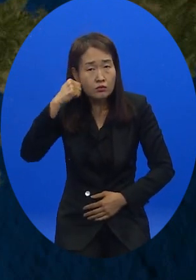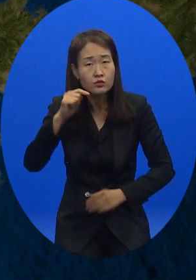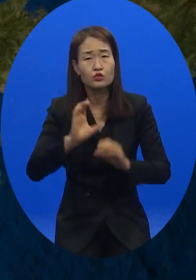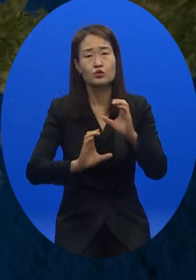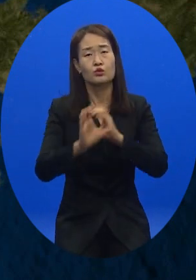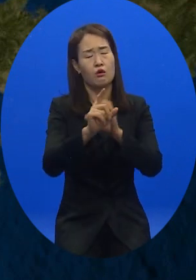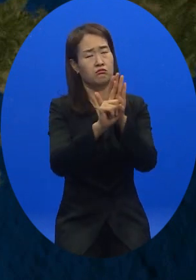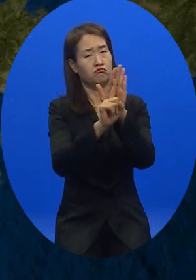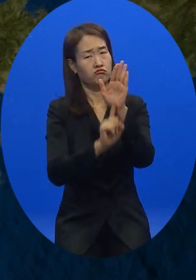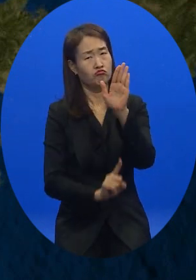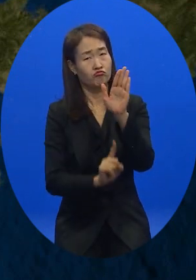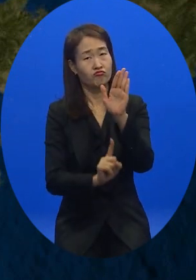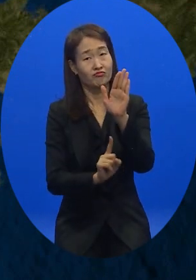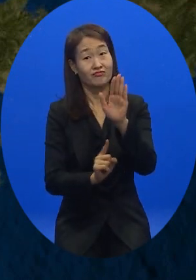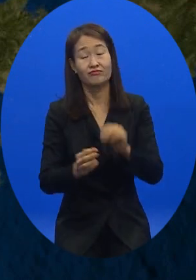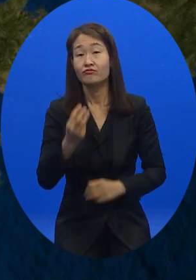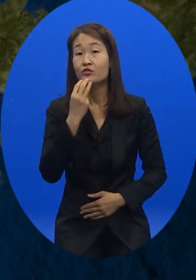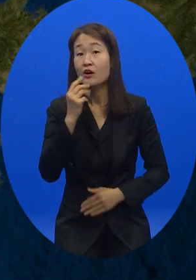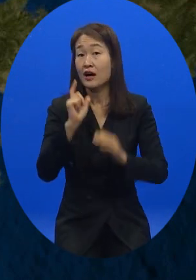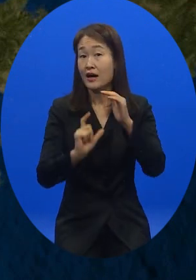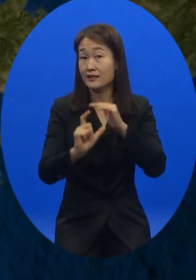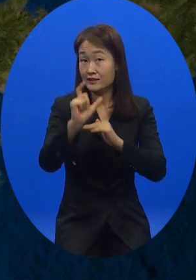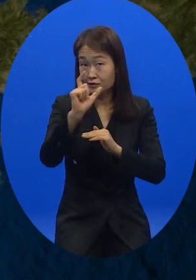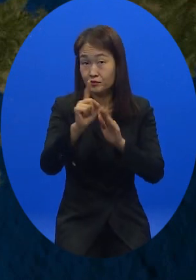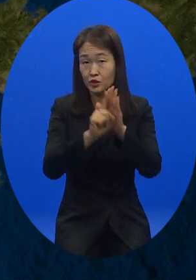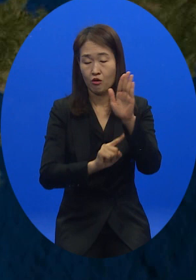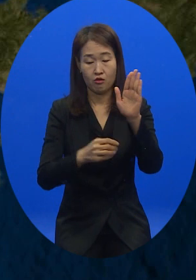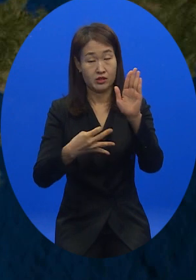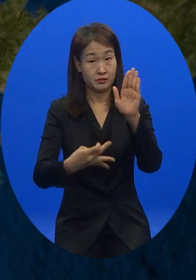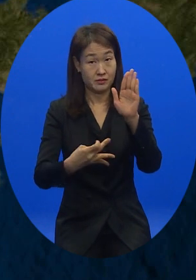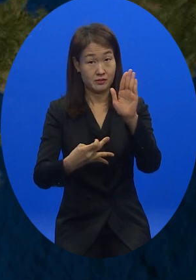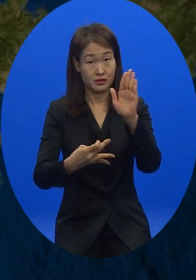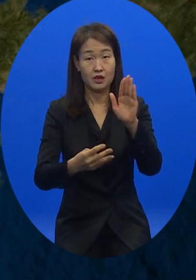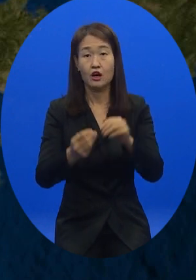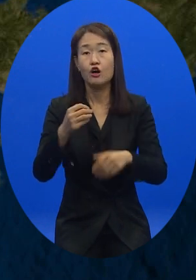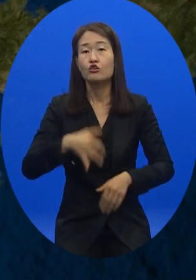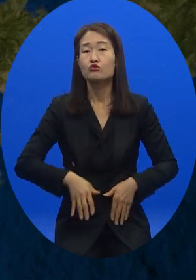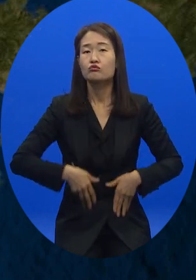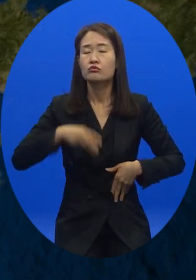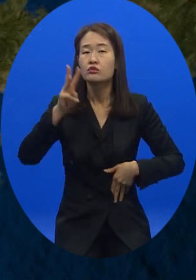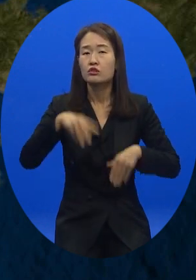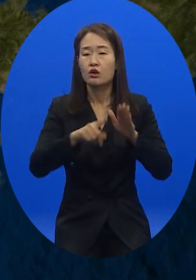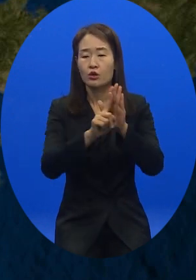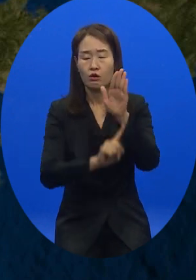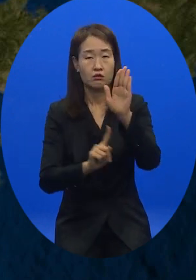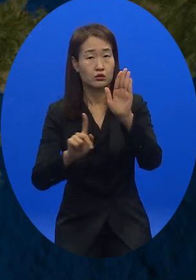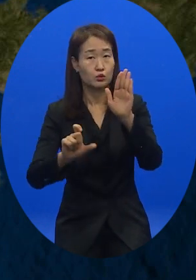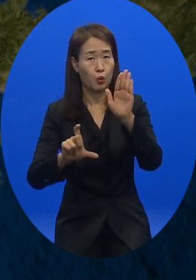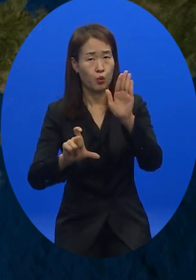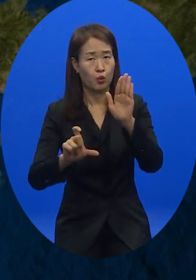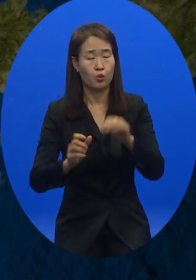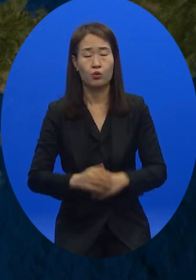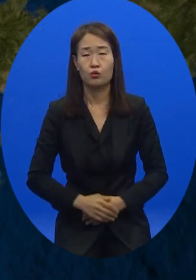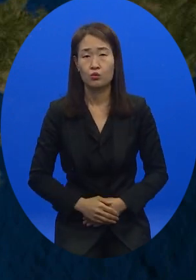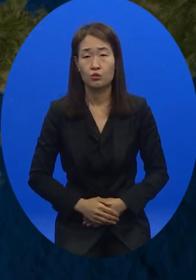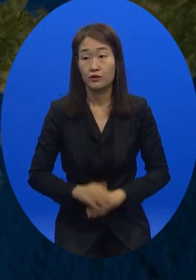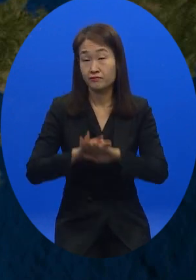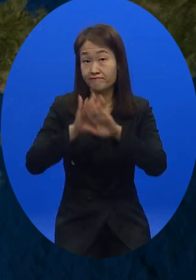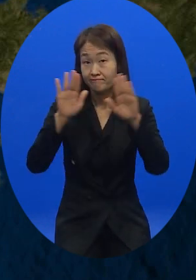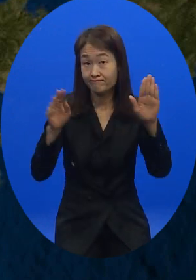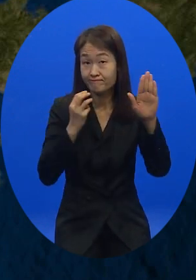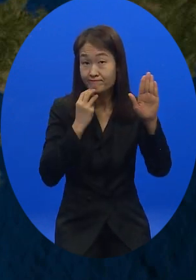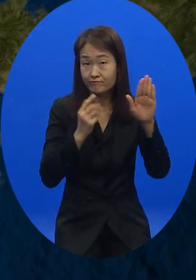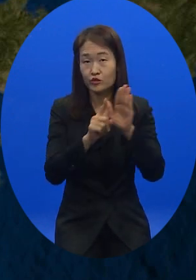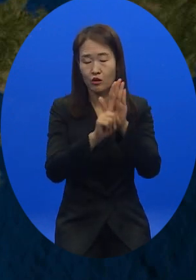더욱 낮아지겠습니다. 서울은 아침 기온이 영하 14도, 춘천은 영하 15도까지 떨어지겠고 낮 기온